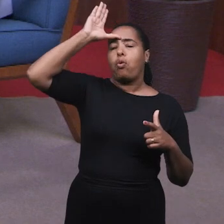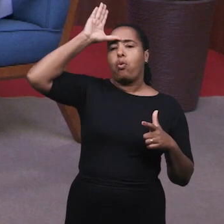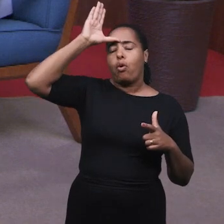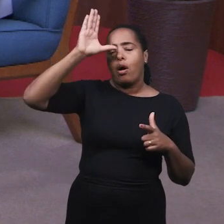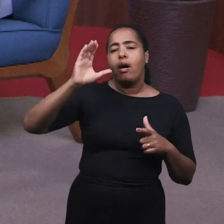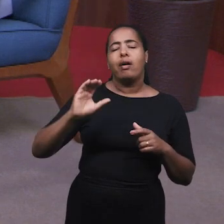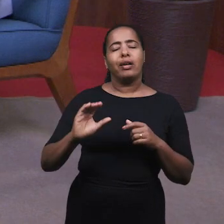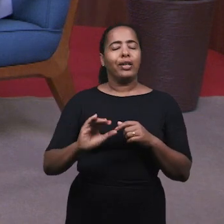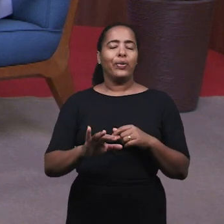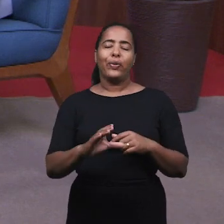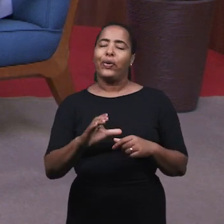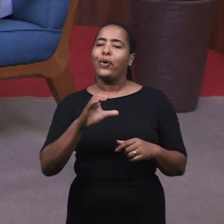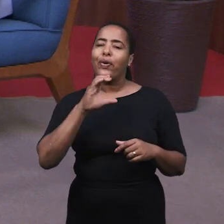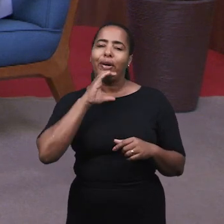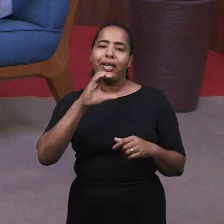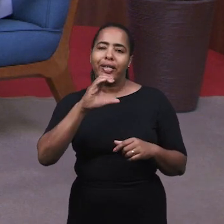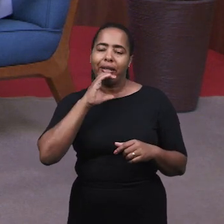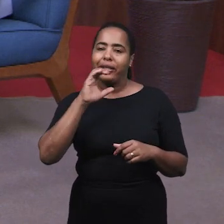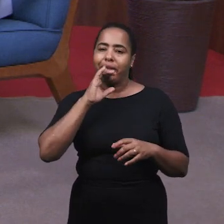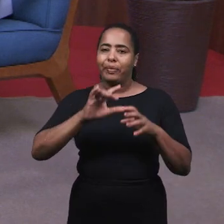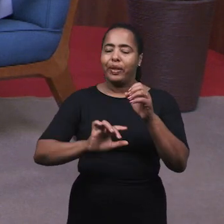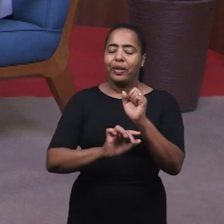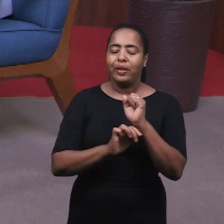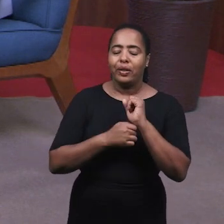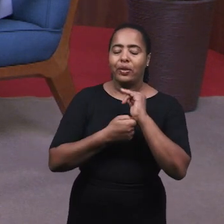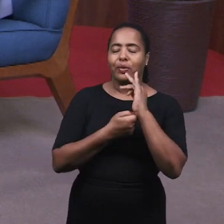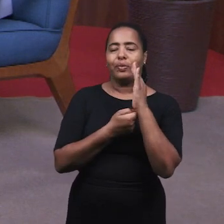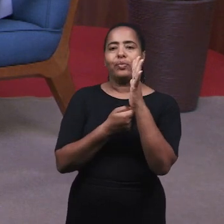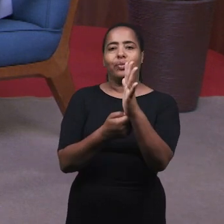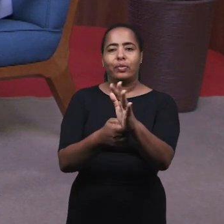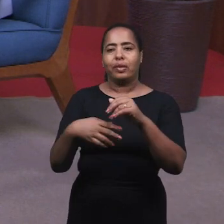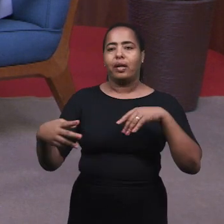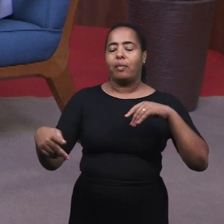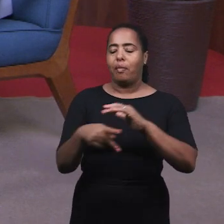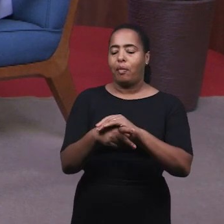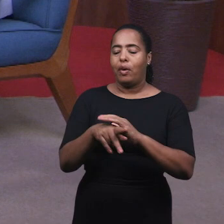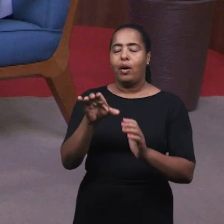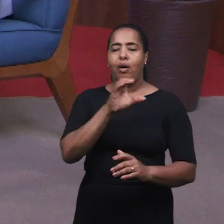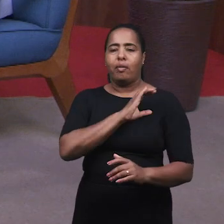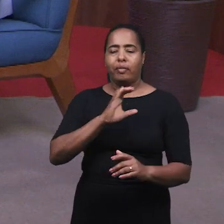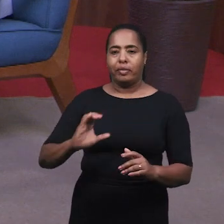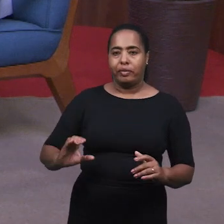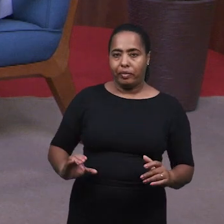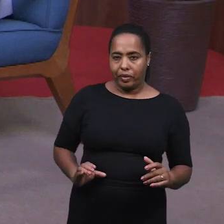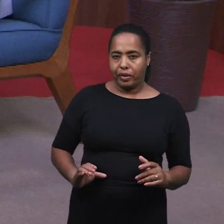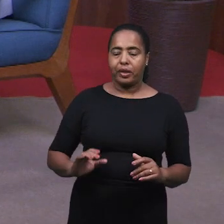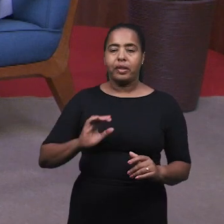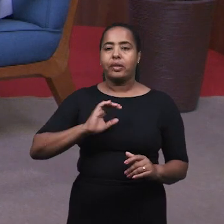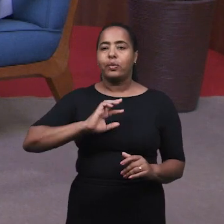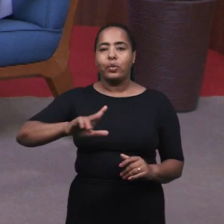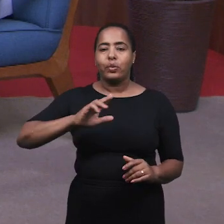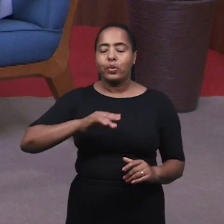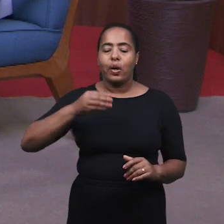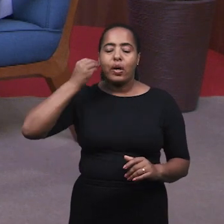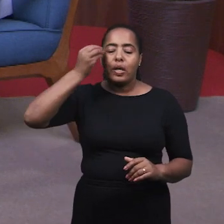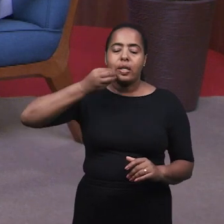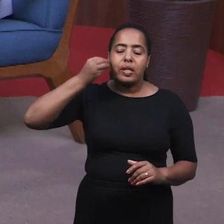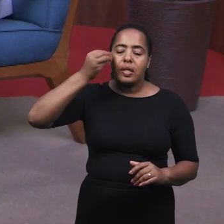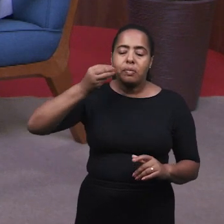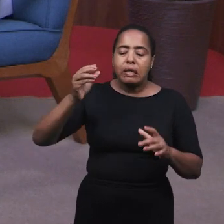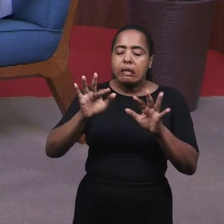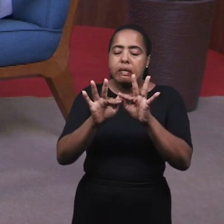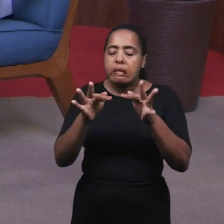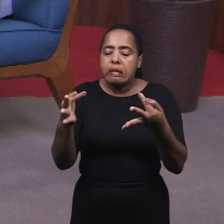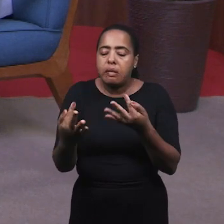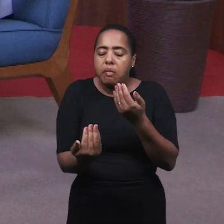l'élargissement de cette compréhension, la compréhension du mystère de l'évangile de Christ, ils ne sont pas une expérience